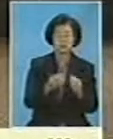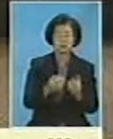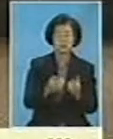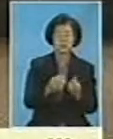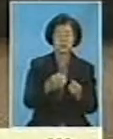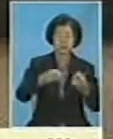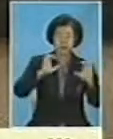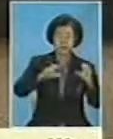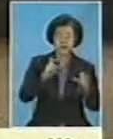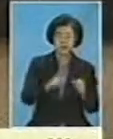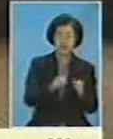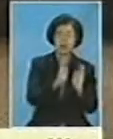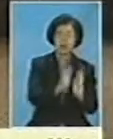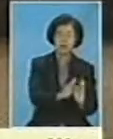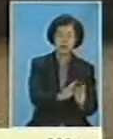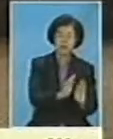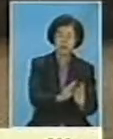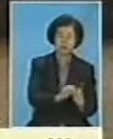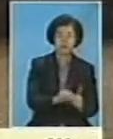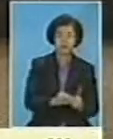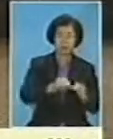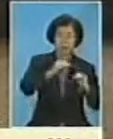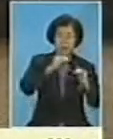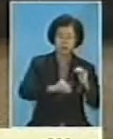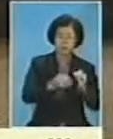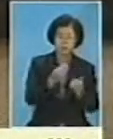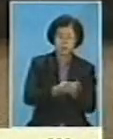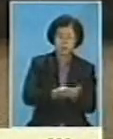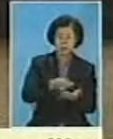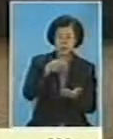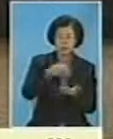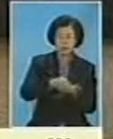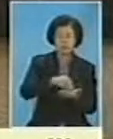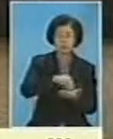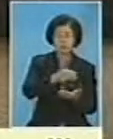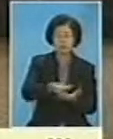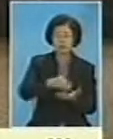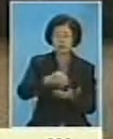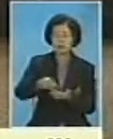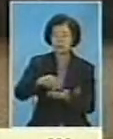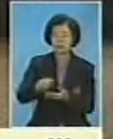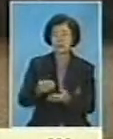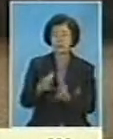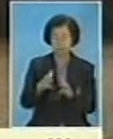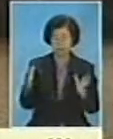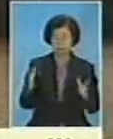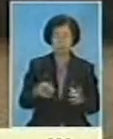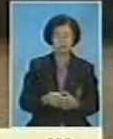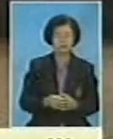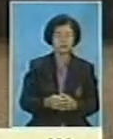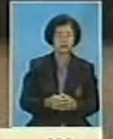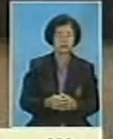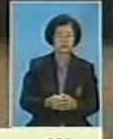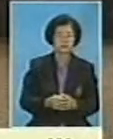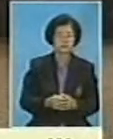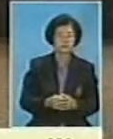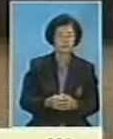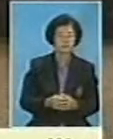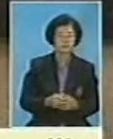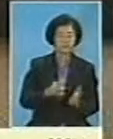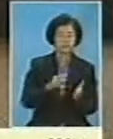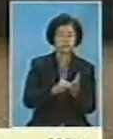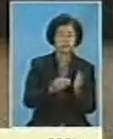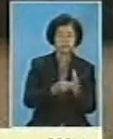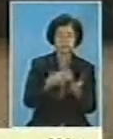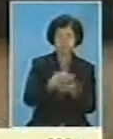ดังกล่าวและลดภาระค่าใช้จ่ายต่างๆของรัฐได้เป็นจำนวนมากและนั่นหมาย